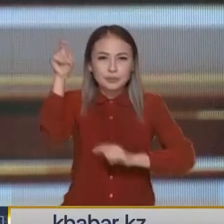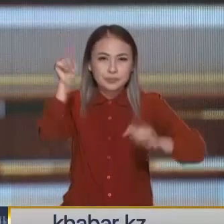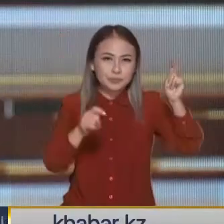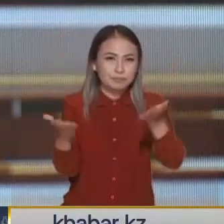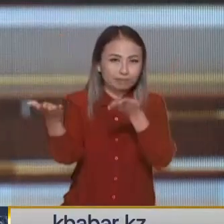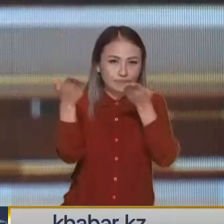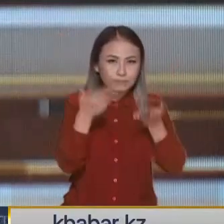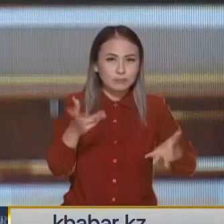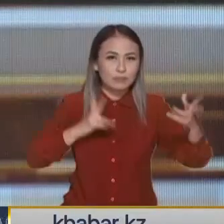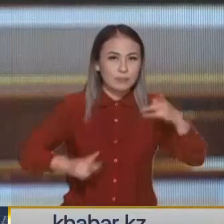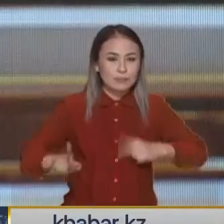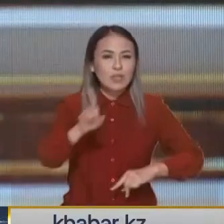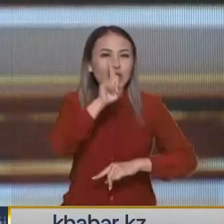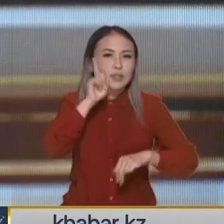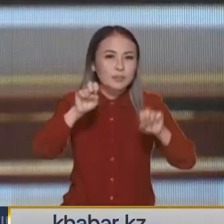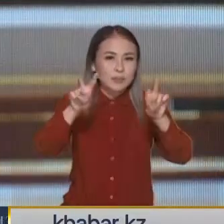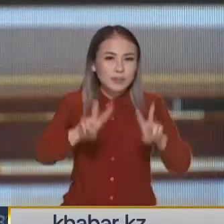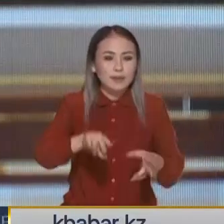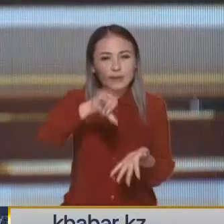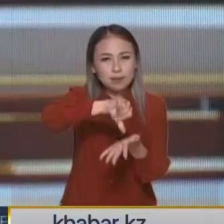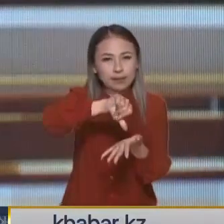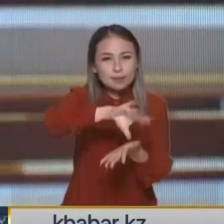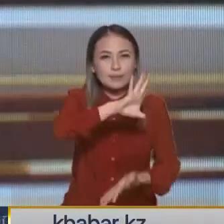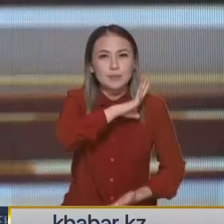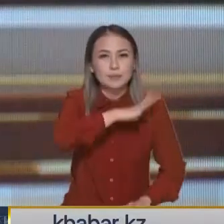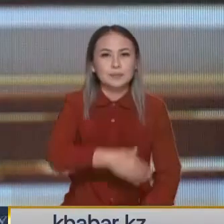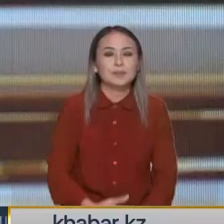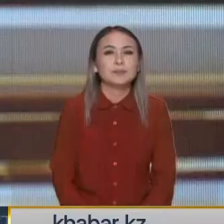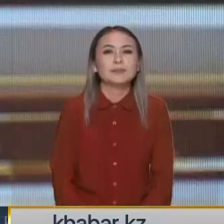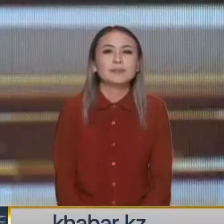арнайы шақырылған ардагер ұстаздар мен жас мамандар қатысты.